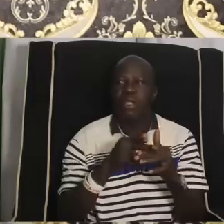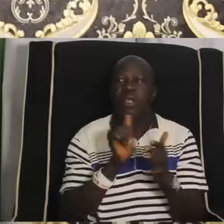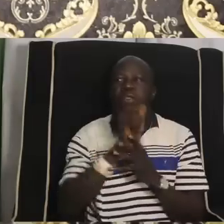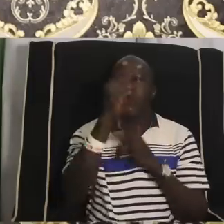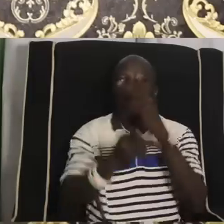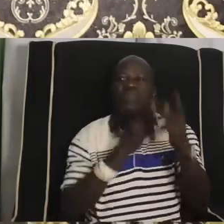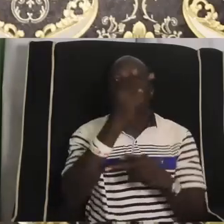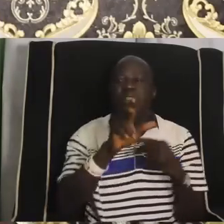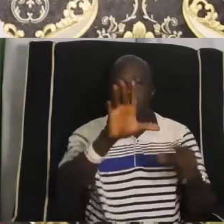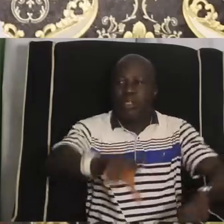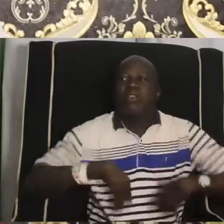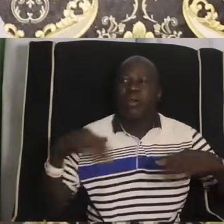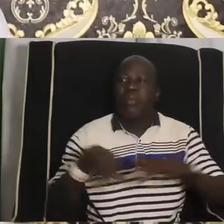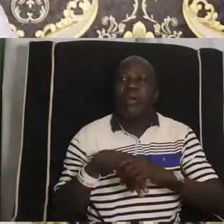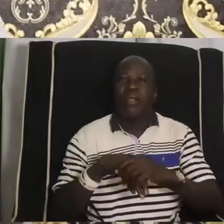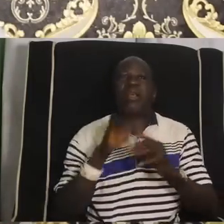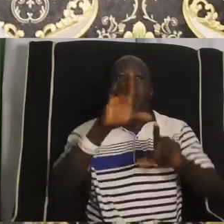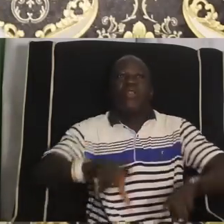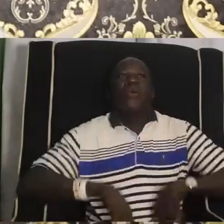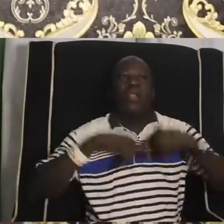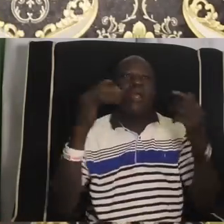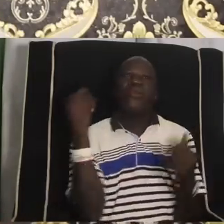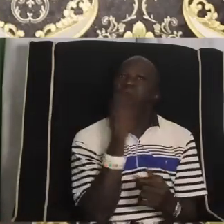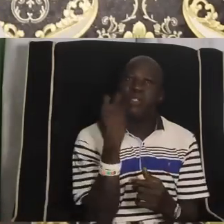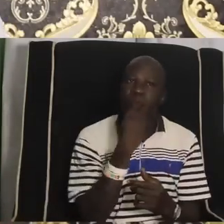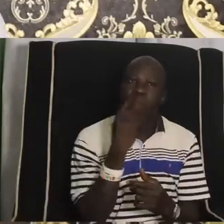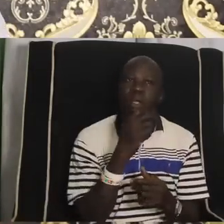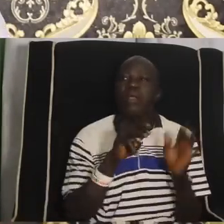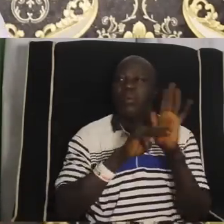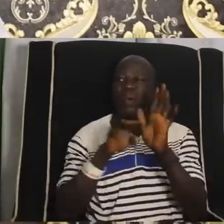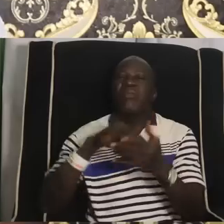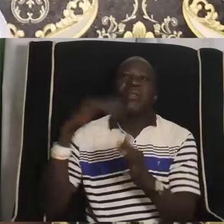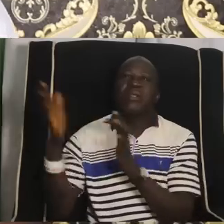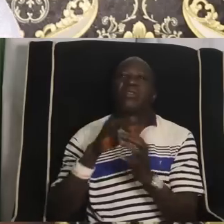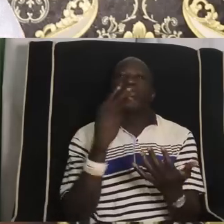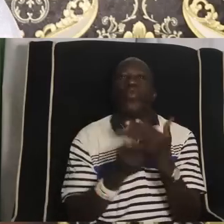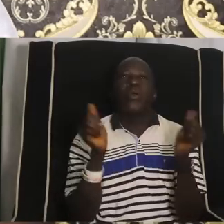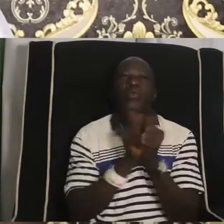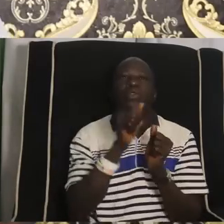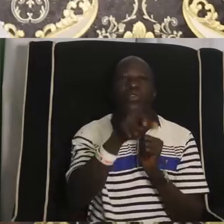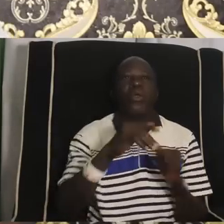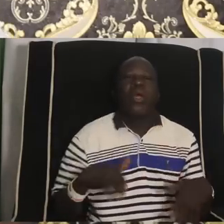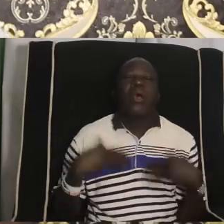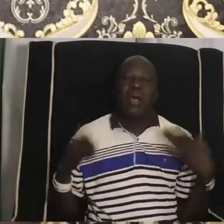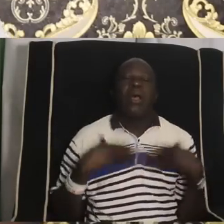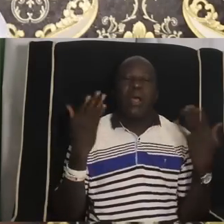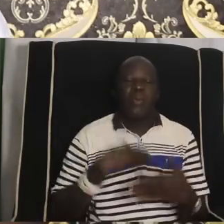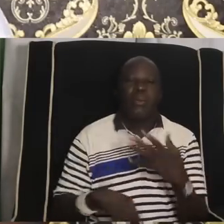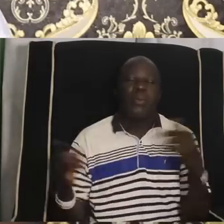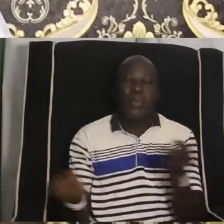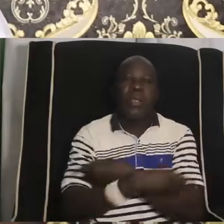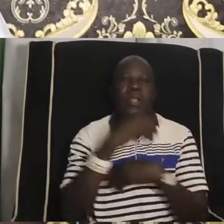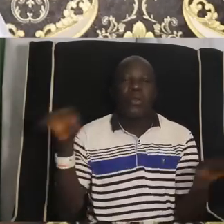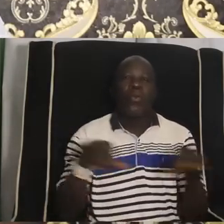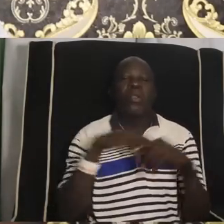bẹ̀ ìgbéyàwó yín wò. Ayé yín kò fọ. Yóò bẹ̀ dára fún mi. Happy birthday. And